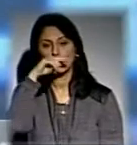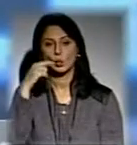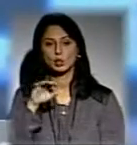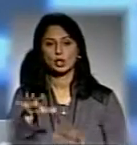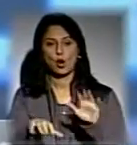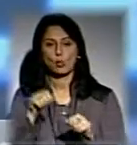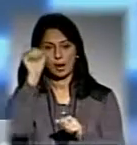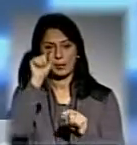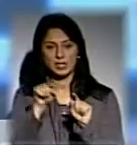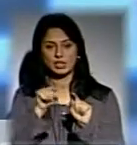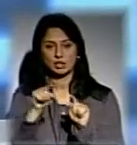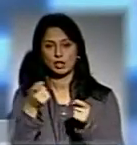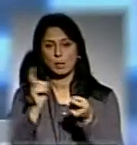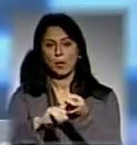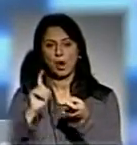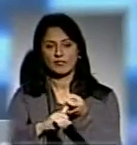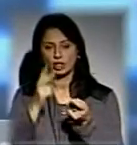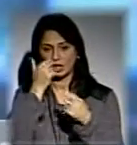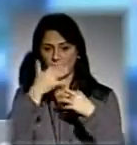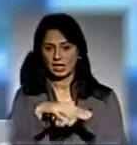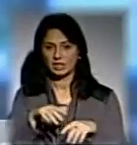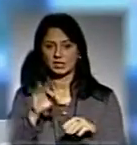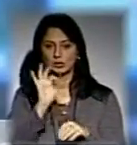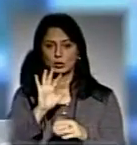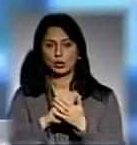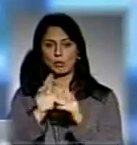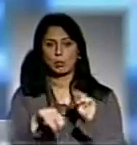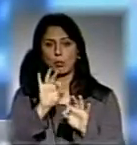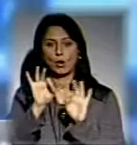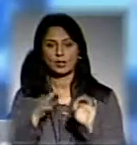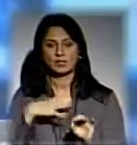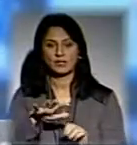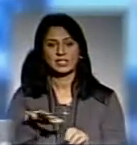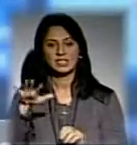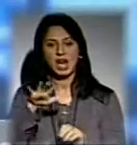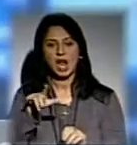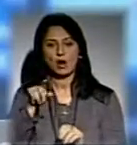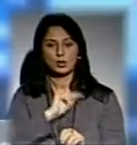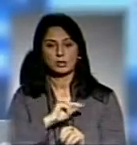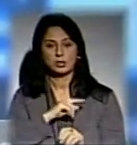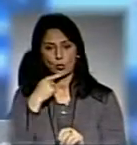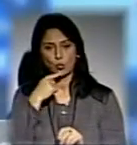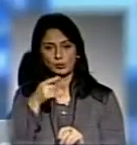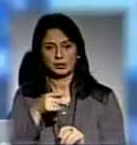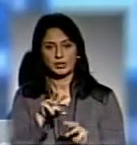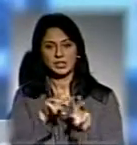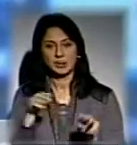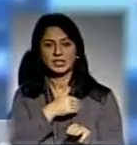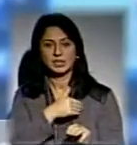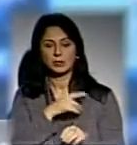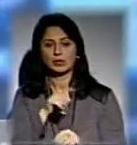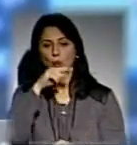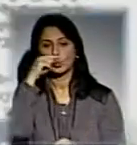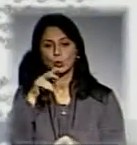რუსეთსა და ოკუპირებულ აფხაზეთს შორის მოკავშირეობისა და ინტეგრაციის შესახებ შეთანხმების პროექტს საქართველოს საგარეო უწყება ეხმაურება. სამინისტრო იმედოვნებს,